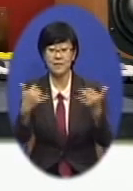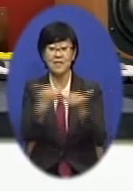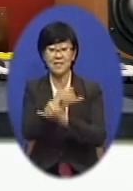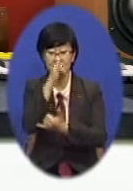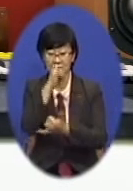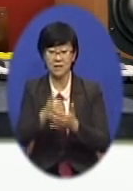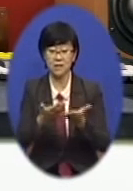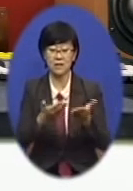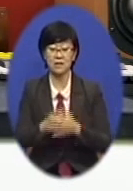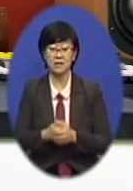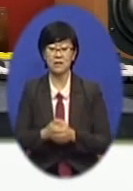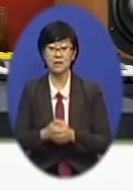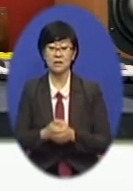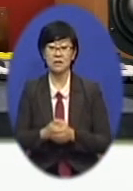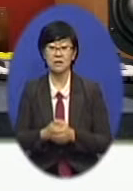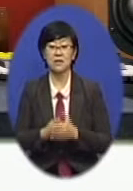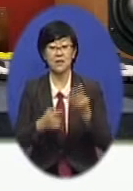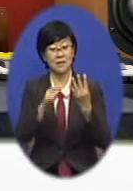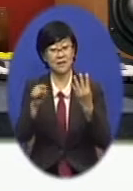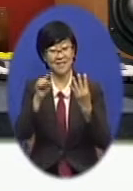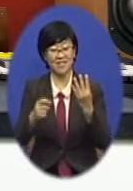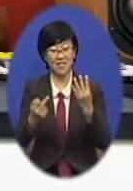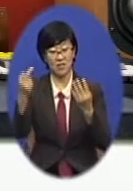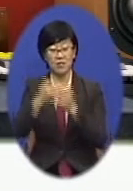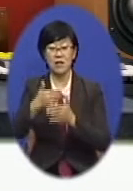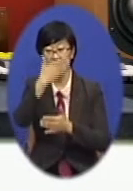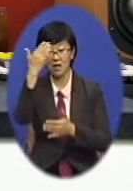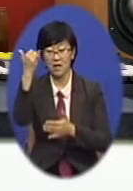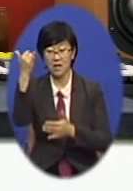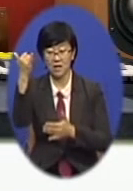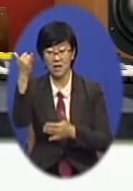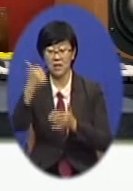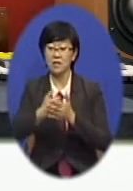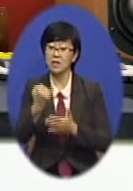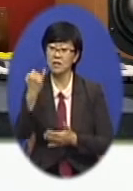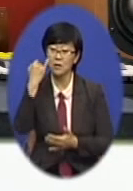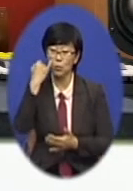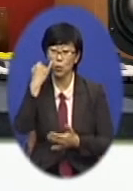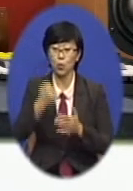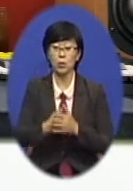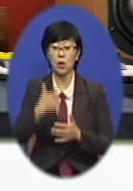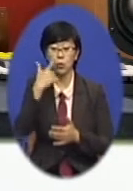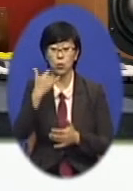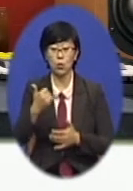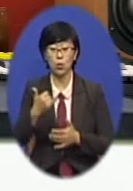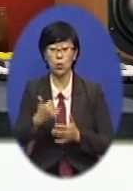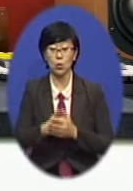누가 계시냐고. 완도에는 사촌 형님, 할아버지, 할머니, 이모님 그렇게.